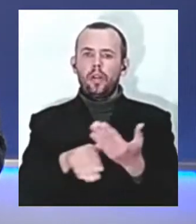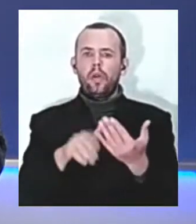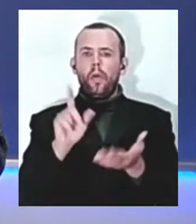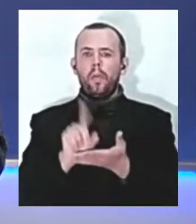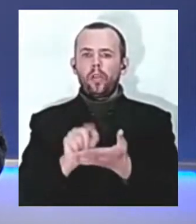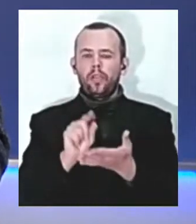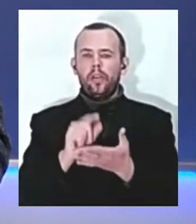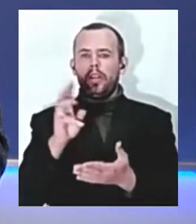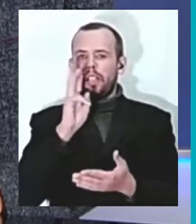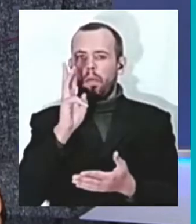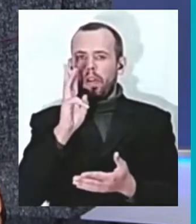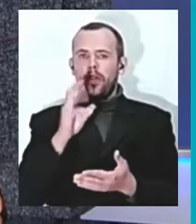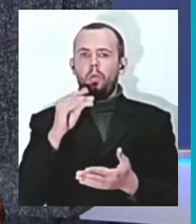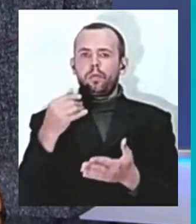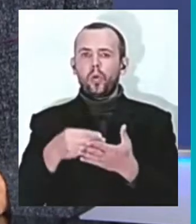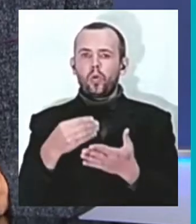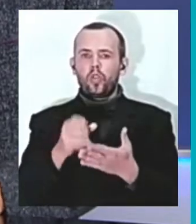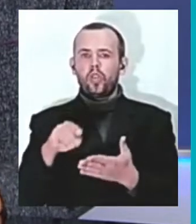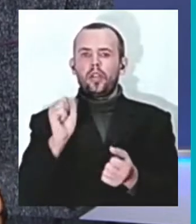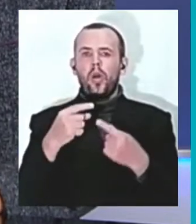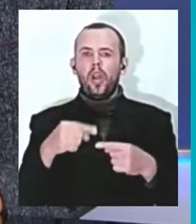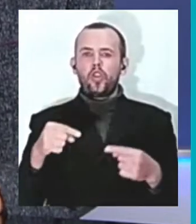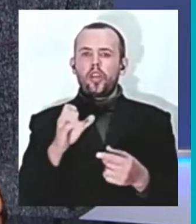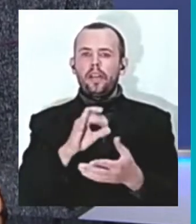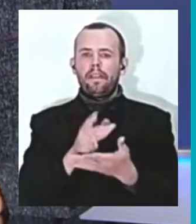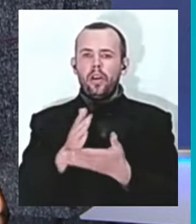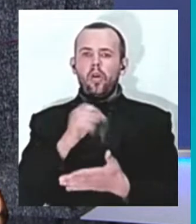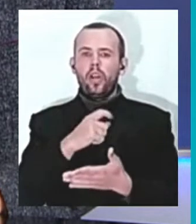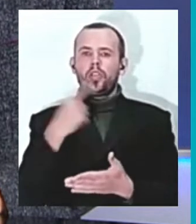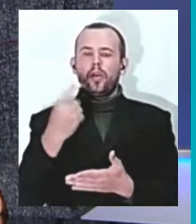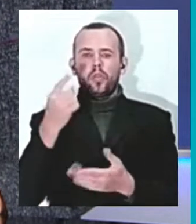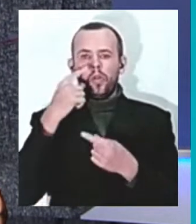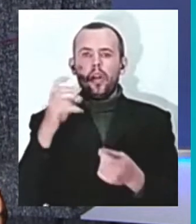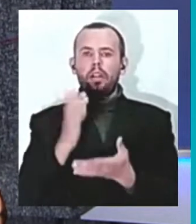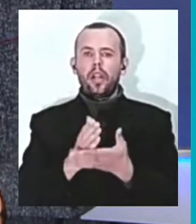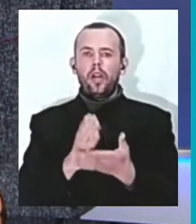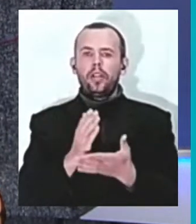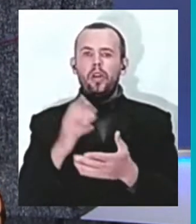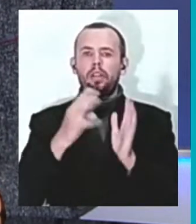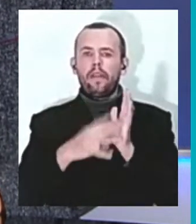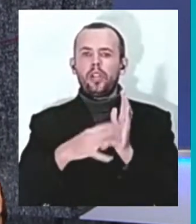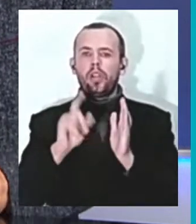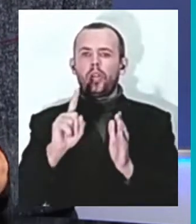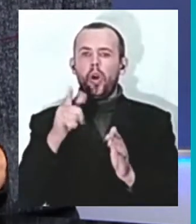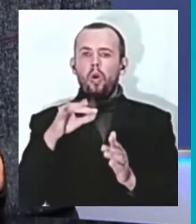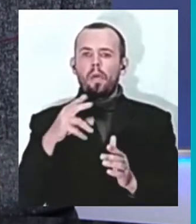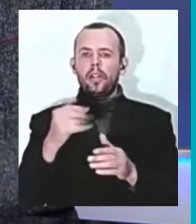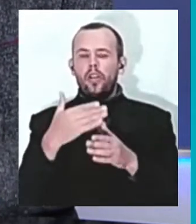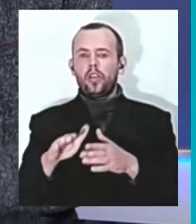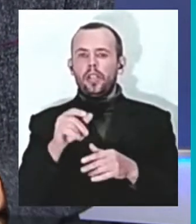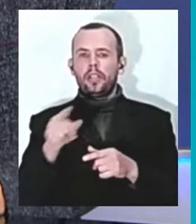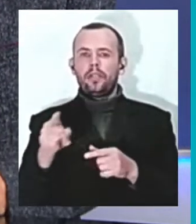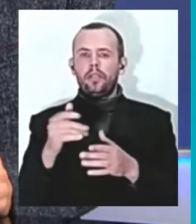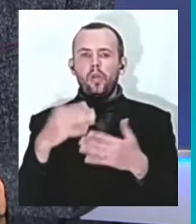плати, бюджету та інших сфер. В Одеській області, нагадаю, налічується 91 громада. Частина з них існують вже кілька